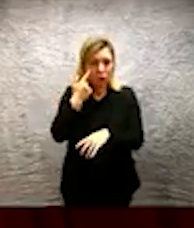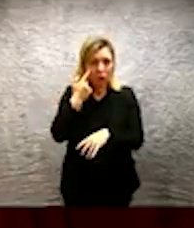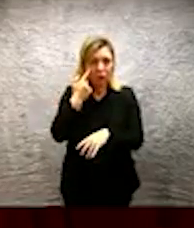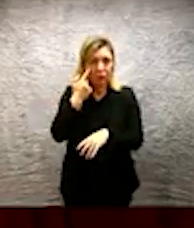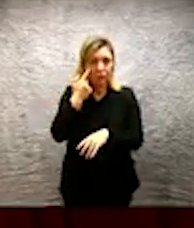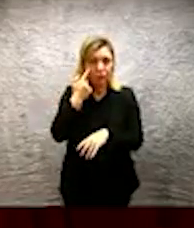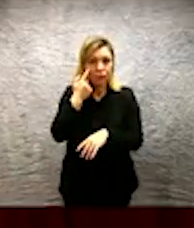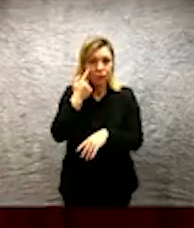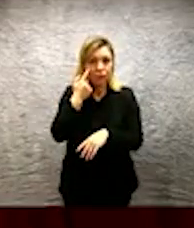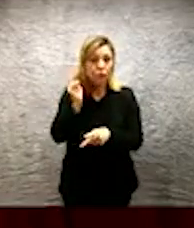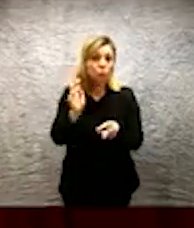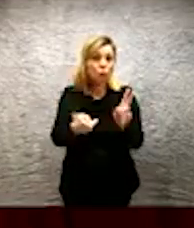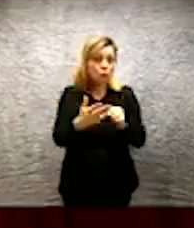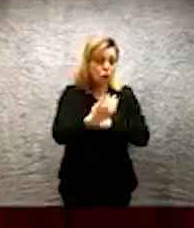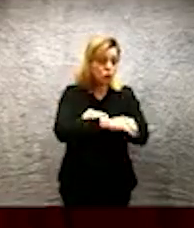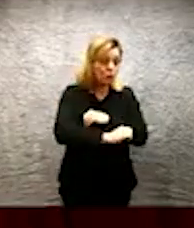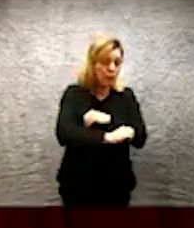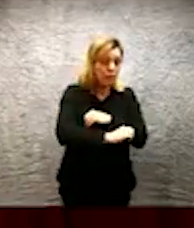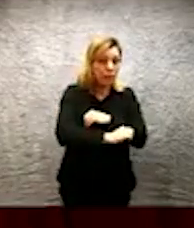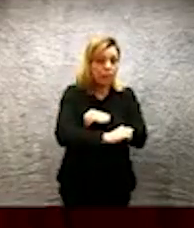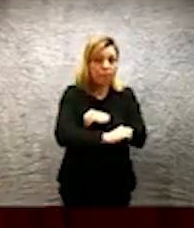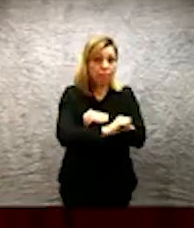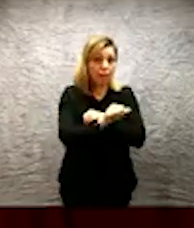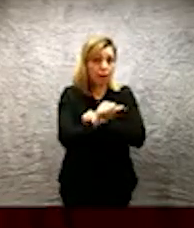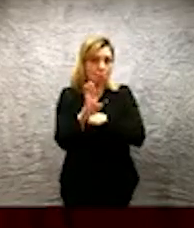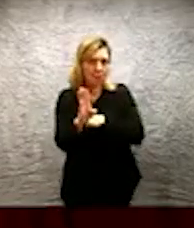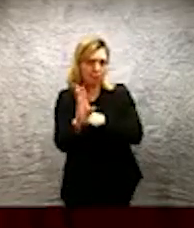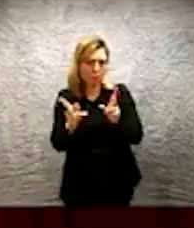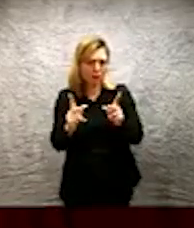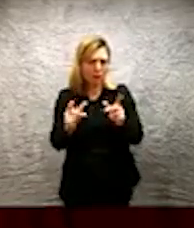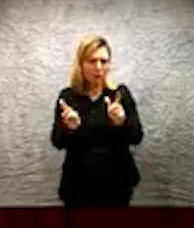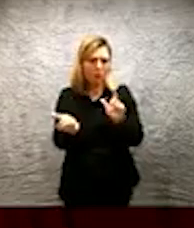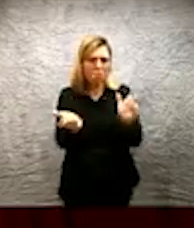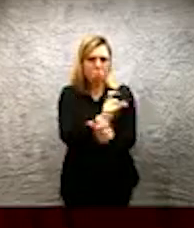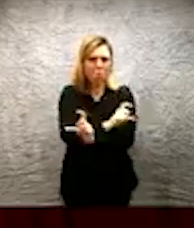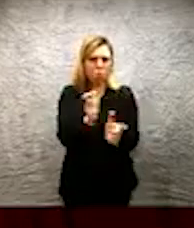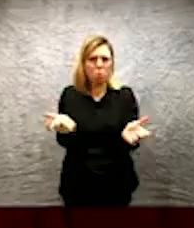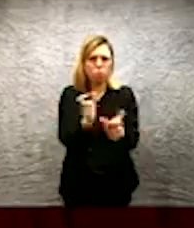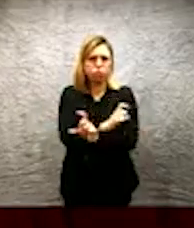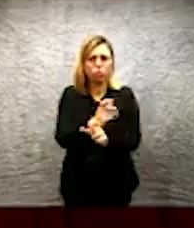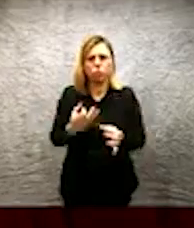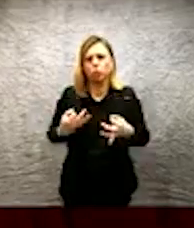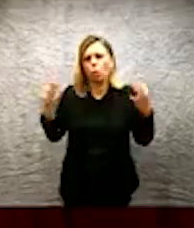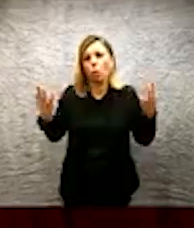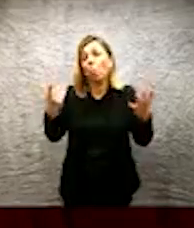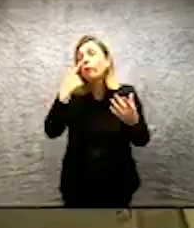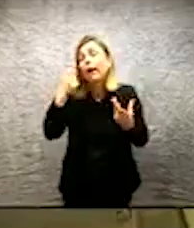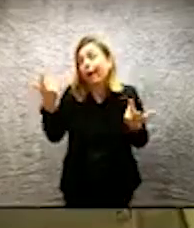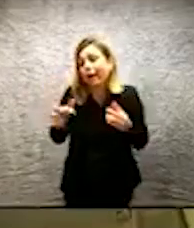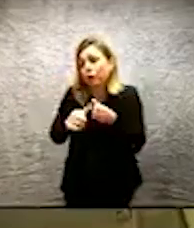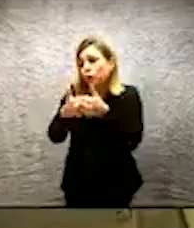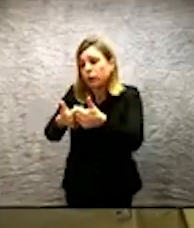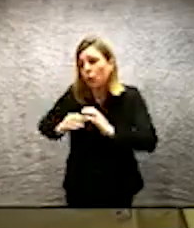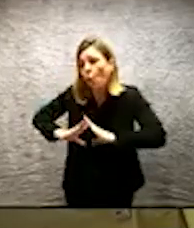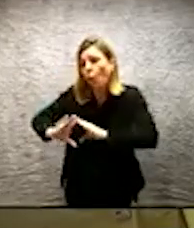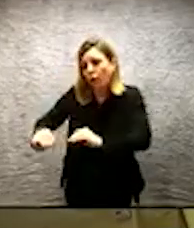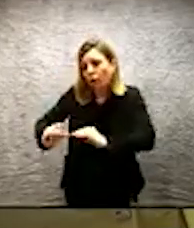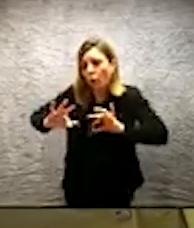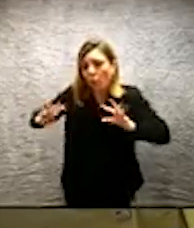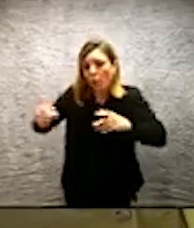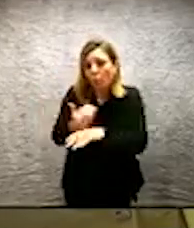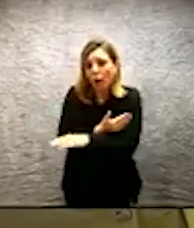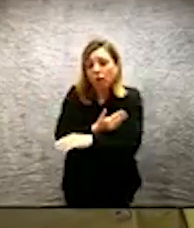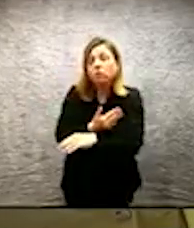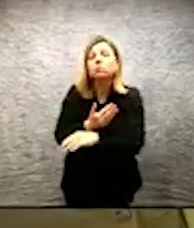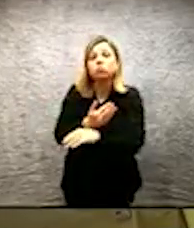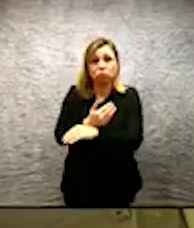l'alternance une semaine sur deux est trop importante. Après, tout se fera à l'usage, je pense, parce qu'en fait, il faut le vivre